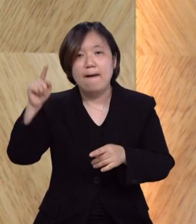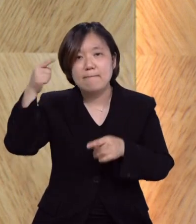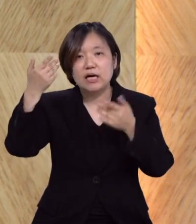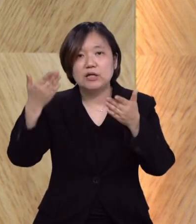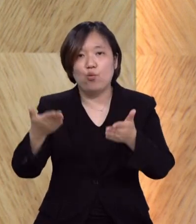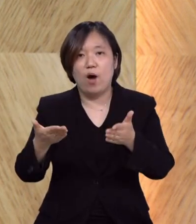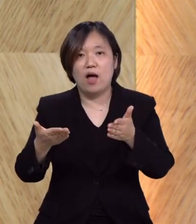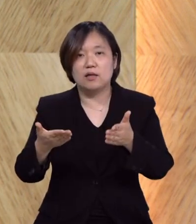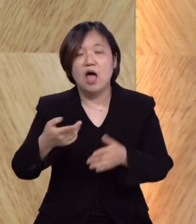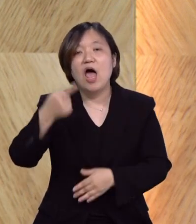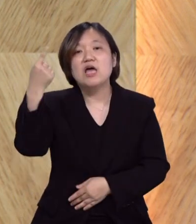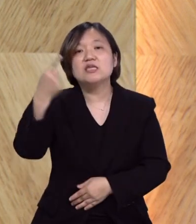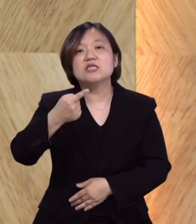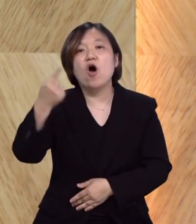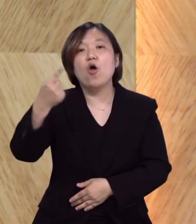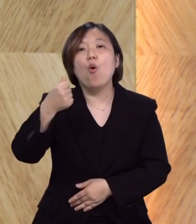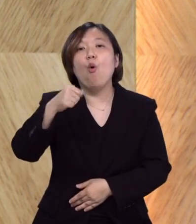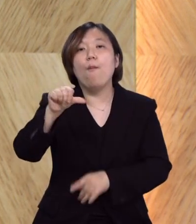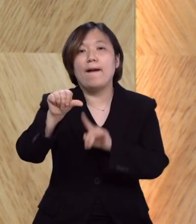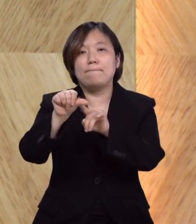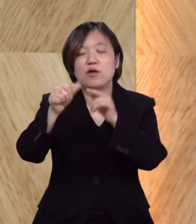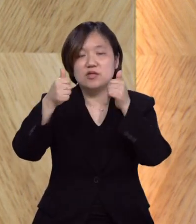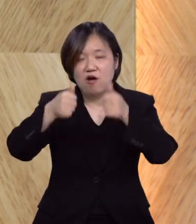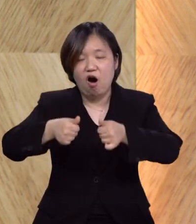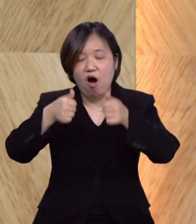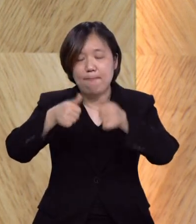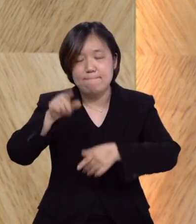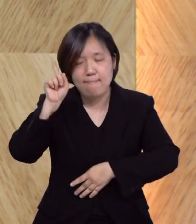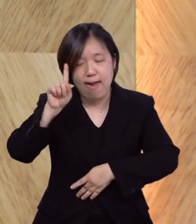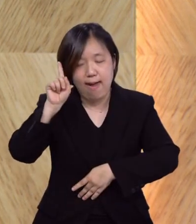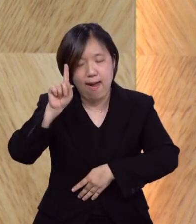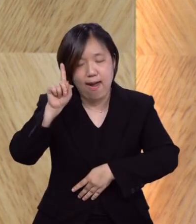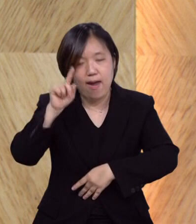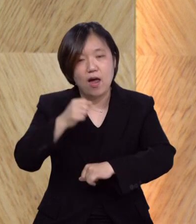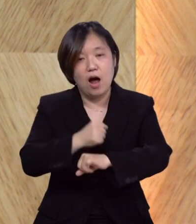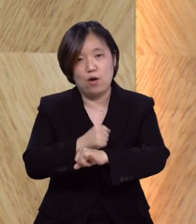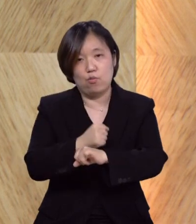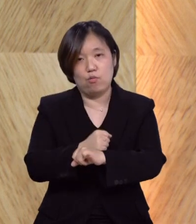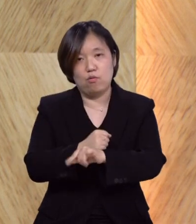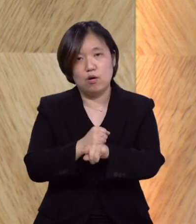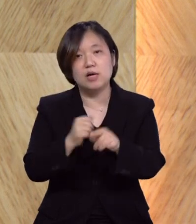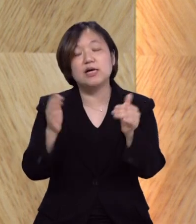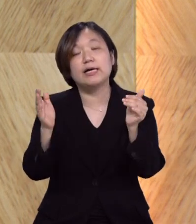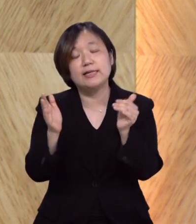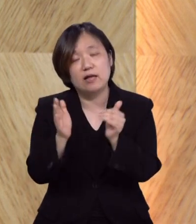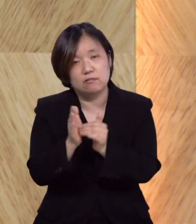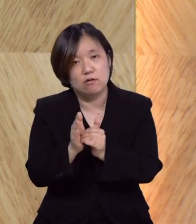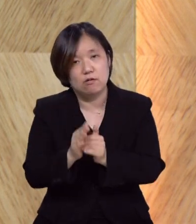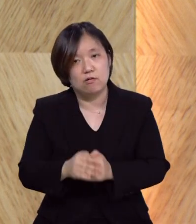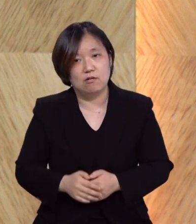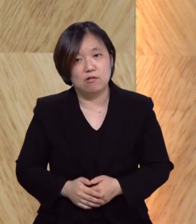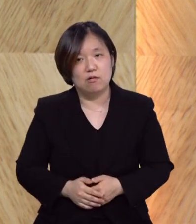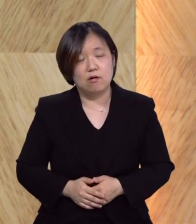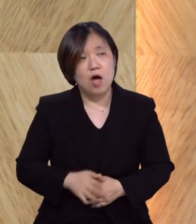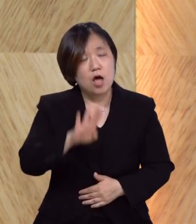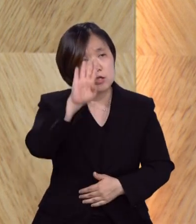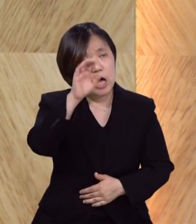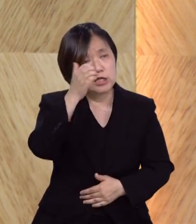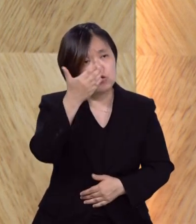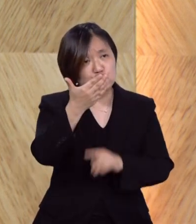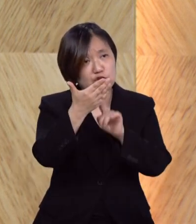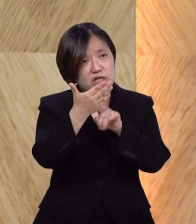이상씩 매일 저를 하는 것을 100일 기도를 마친 거예요 49일 기도 세 번